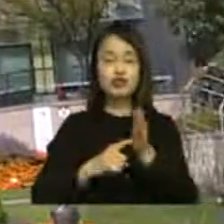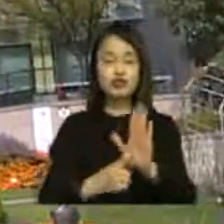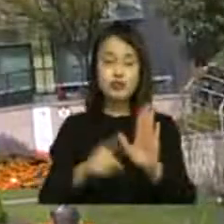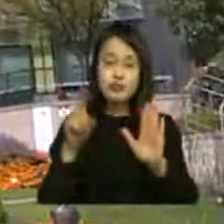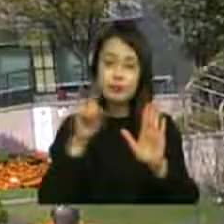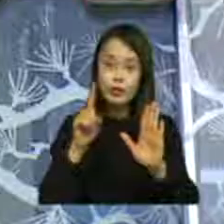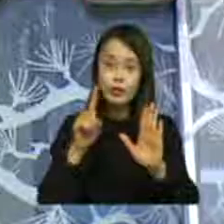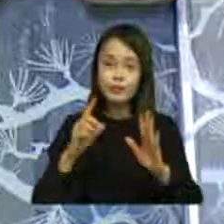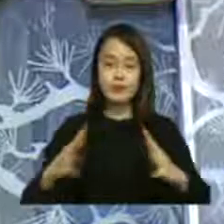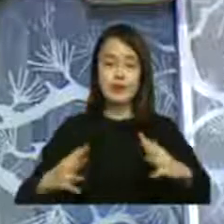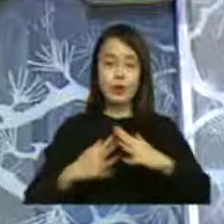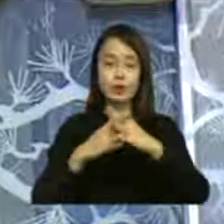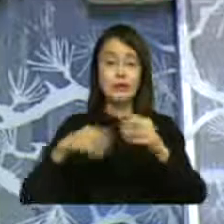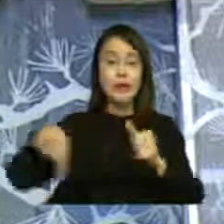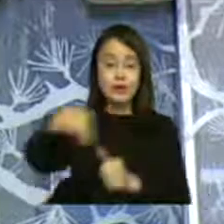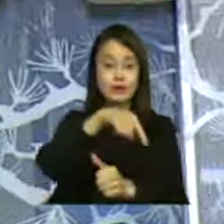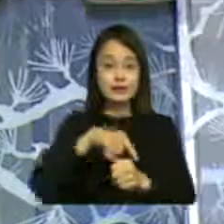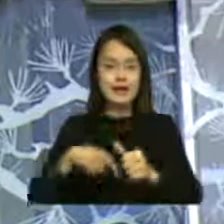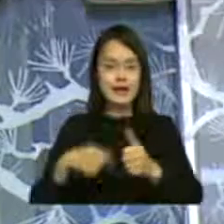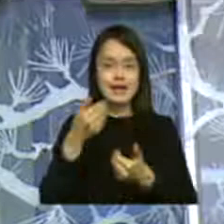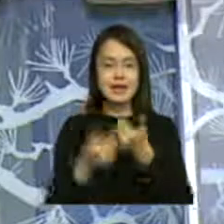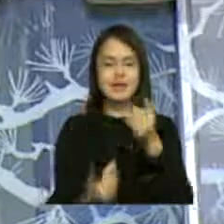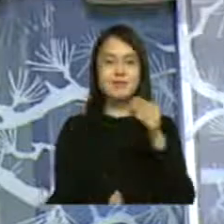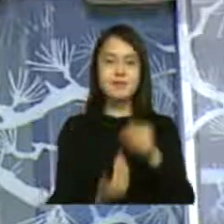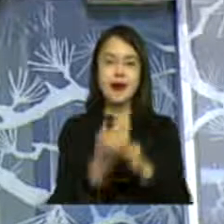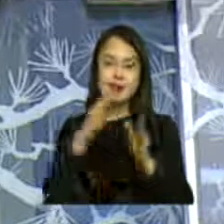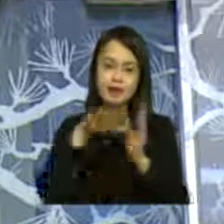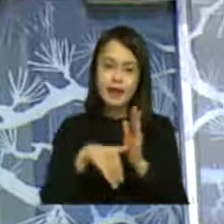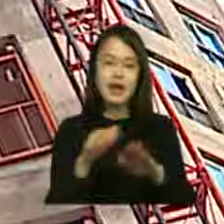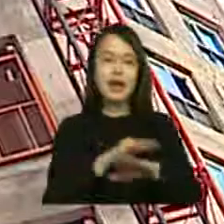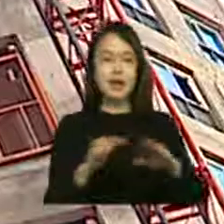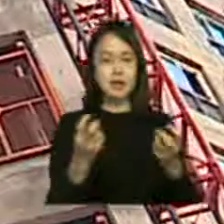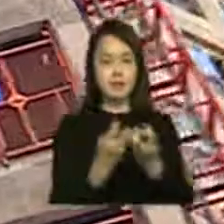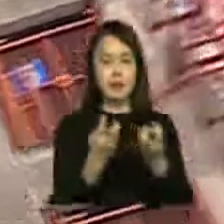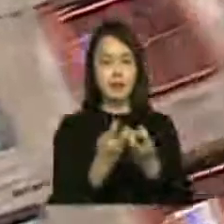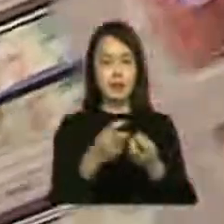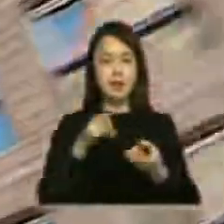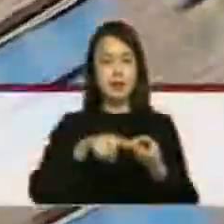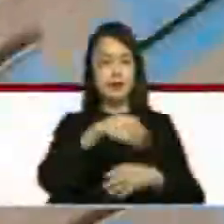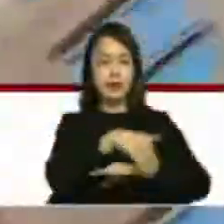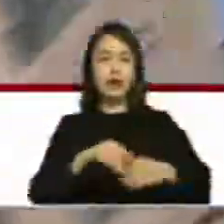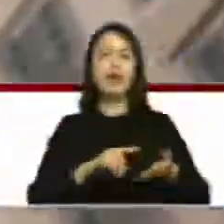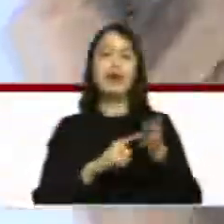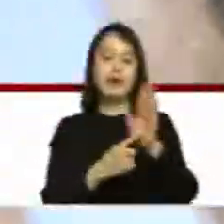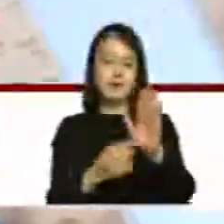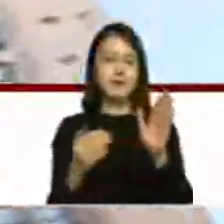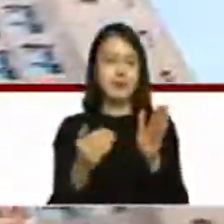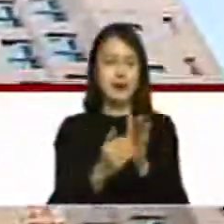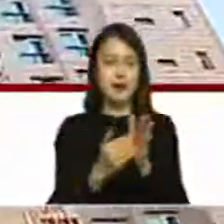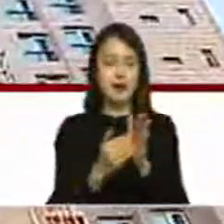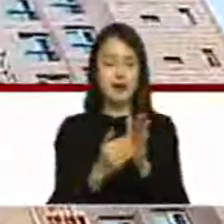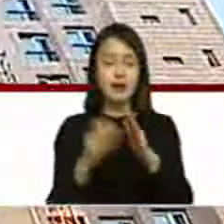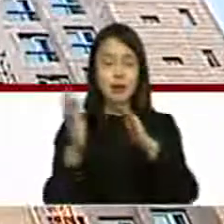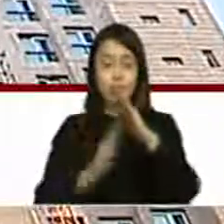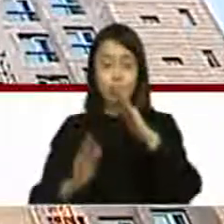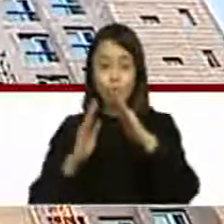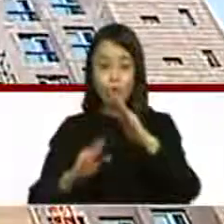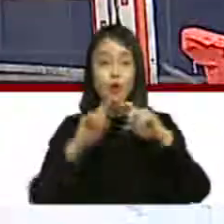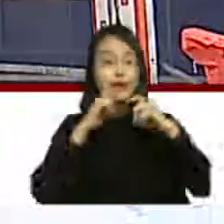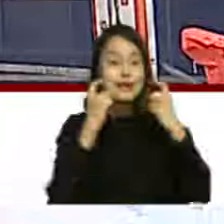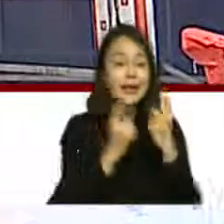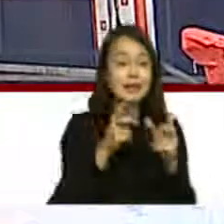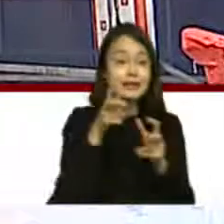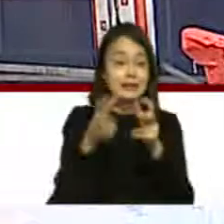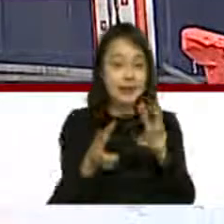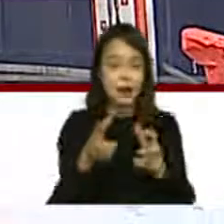갈등에 대한 체계적인 해결 체계를 마련합니다 이달부터 공공과 민간 9분없이 16층 이상 또는